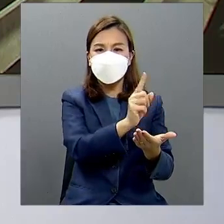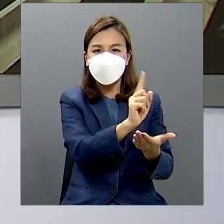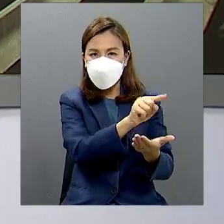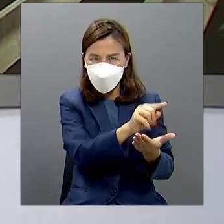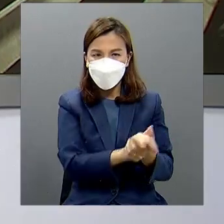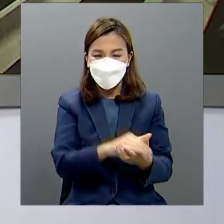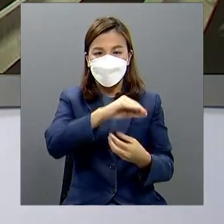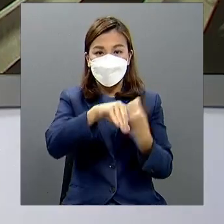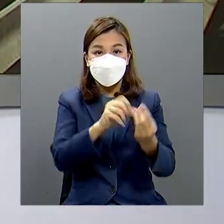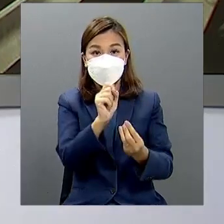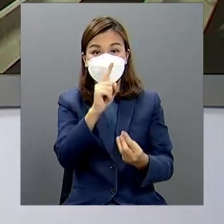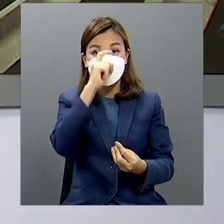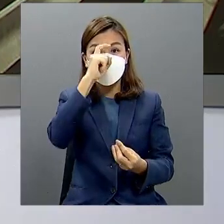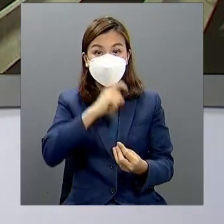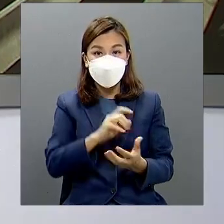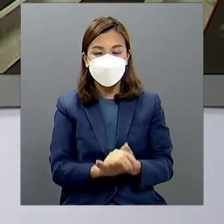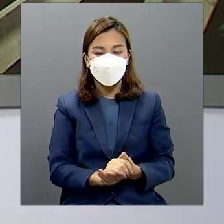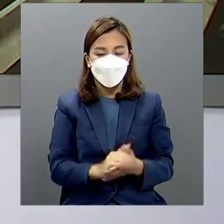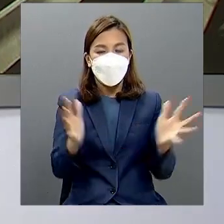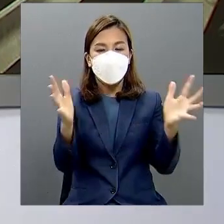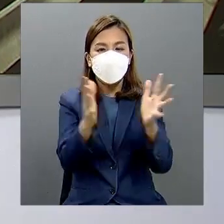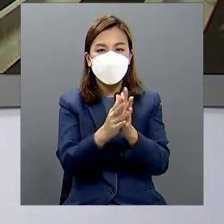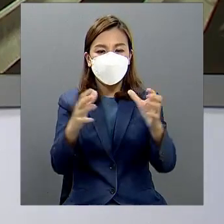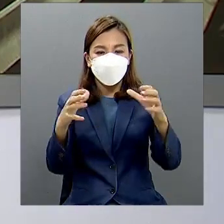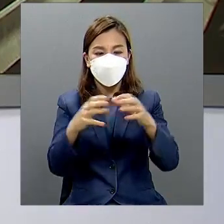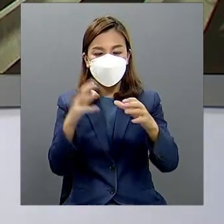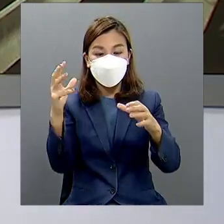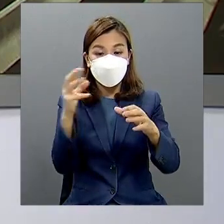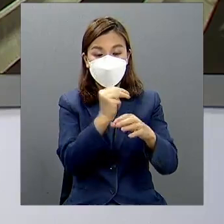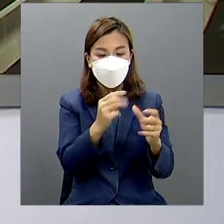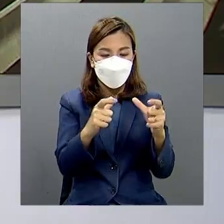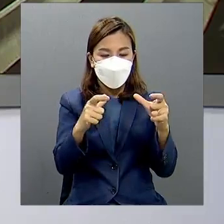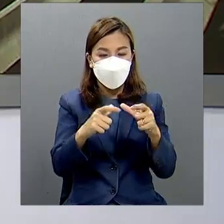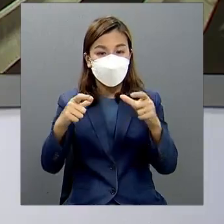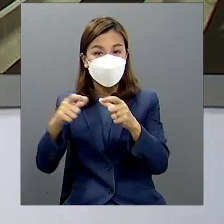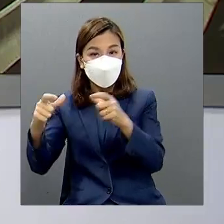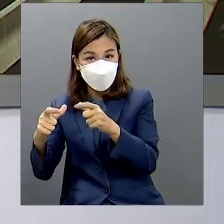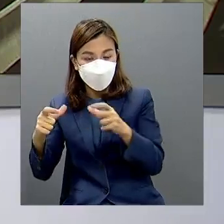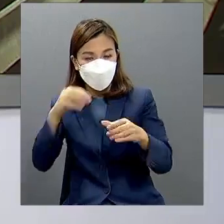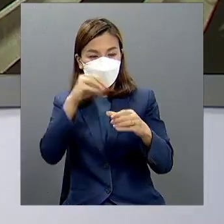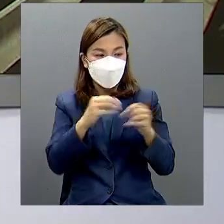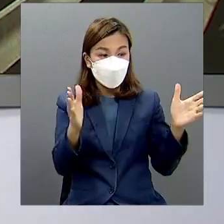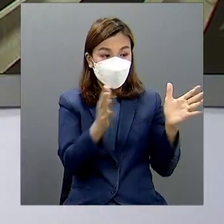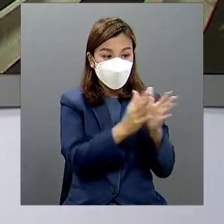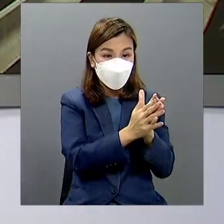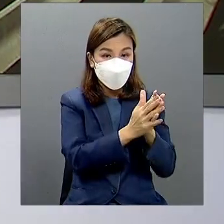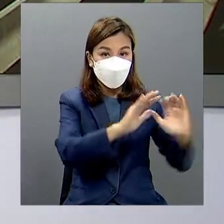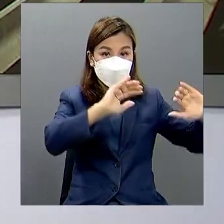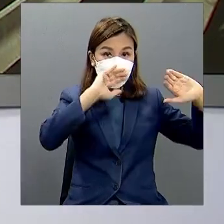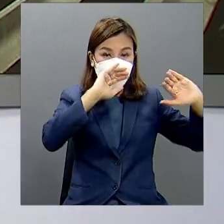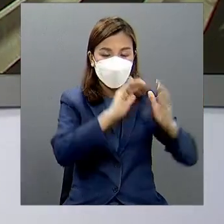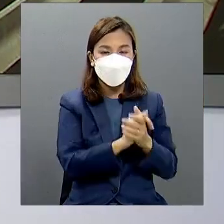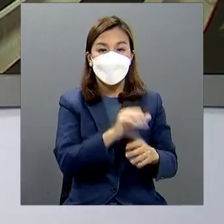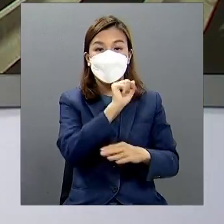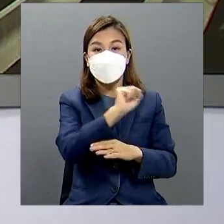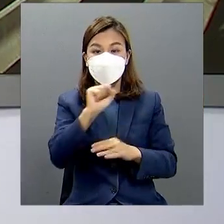อาจจะแพ็ครวมกับพรรคเล็กที่ร่วมรัฐบาลอยู่บางพรรคแล้วก็ส.ส.ในกลุ่มพรรคเล็กที่เรียกตัวเองว่ากลุ่ม16